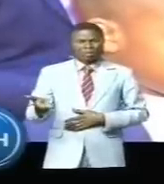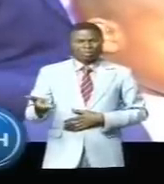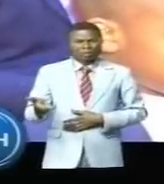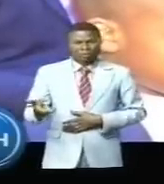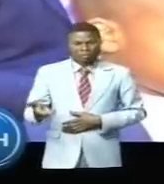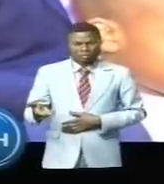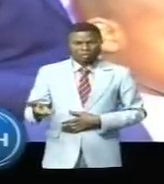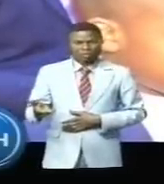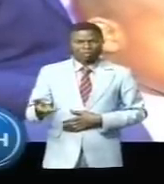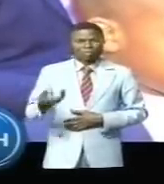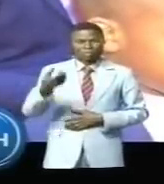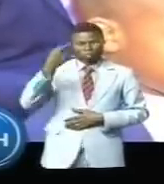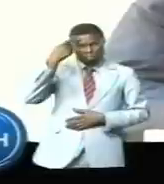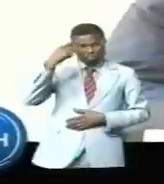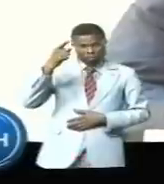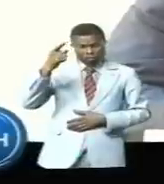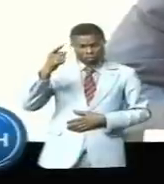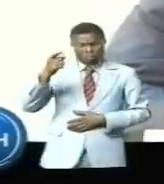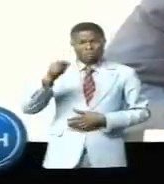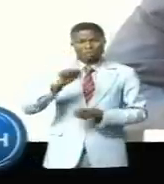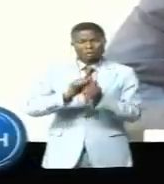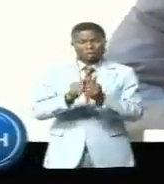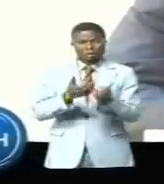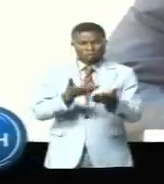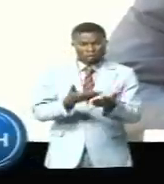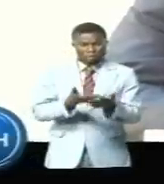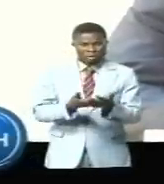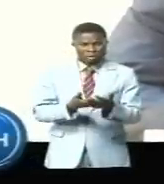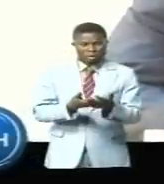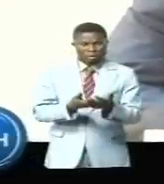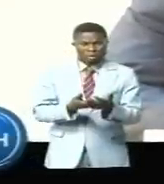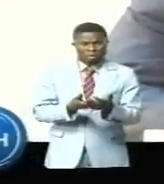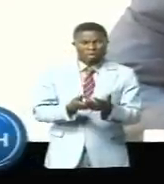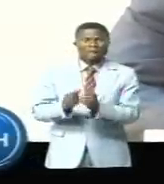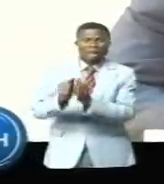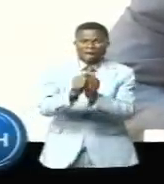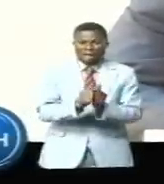De ma part, j'aimerais que ce moment-là puisse être affronté avec